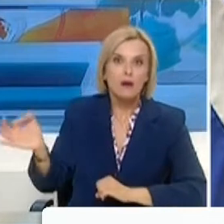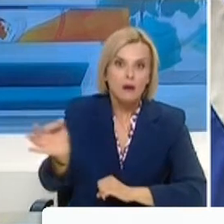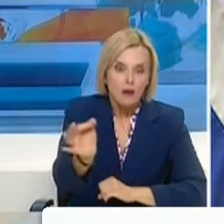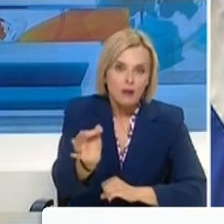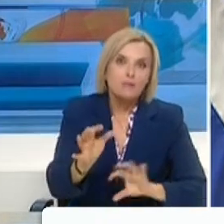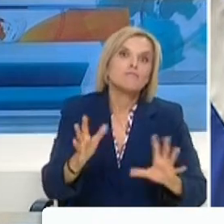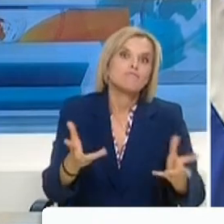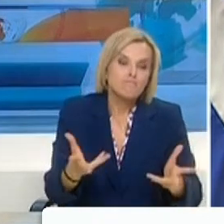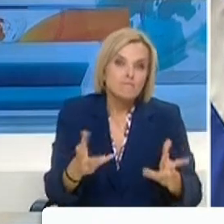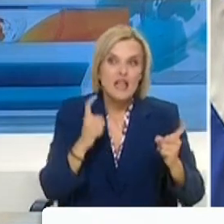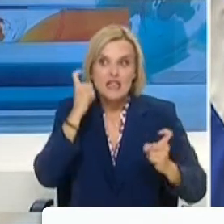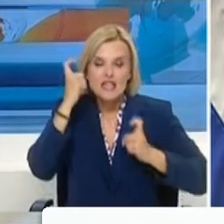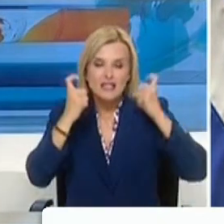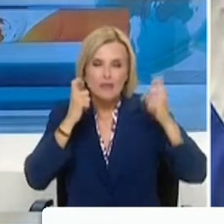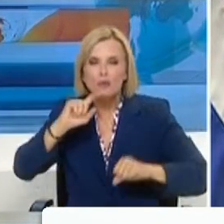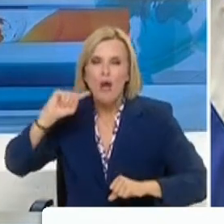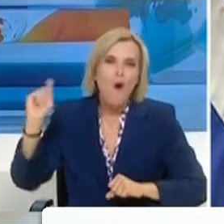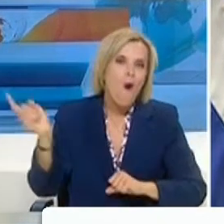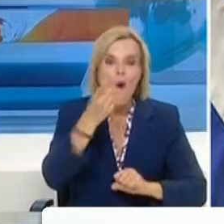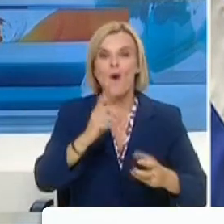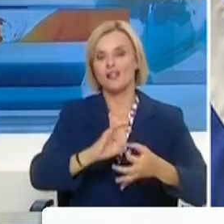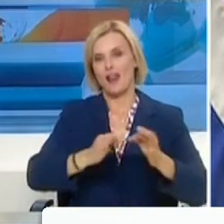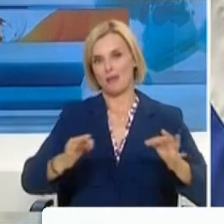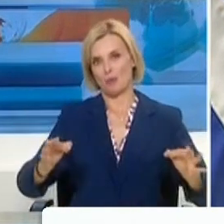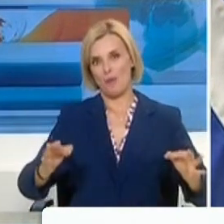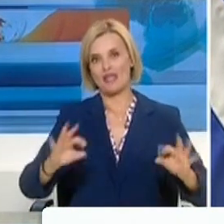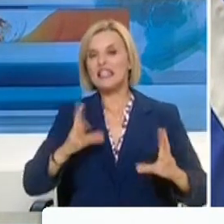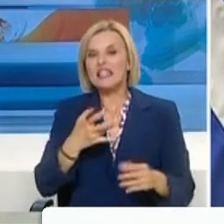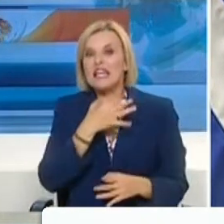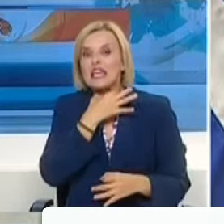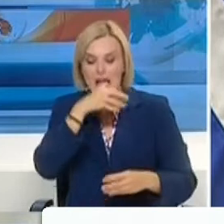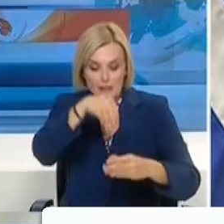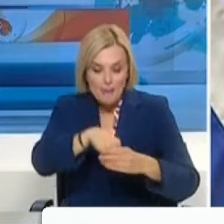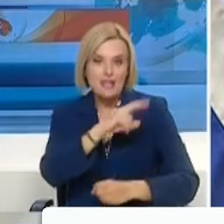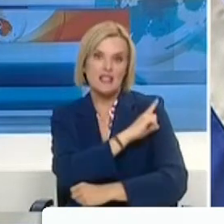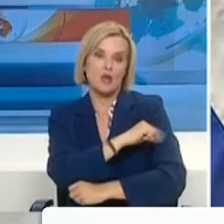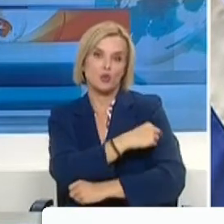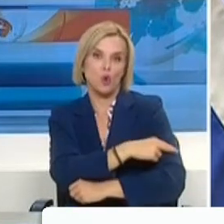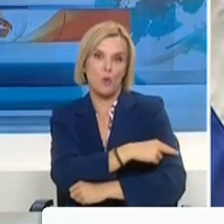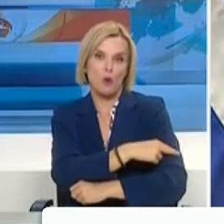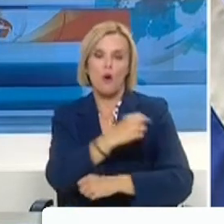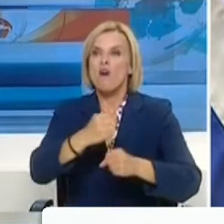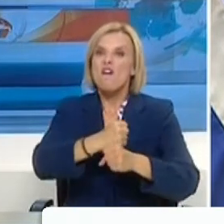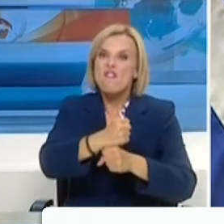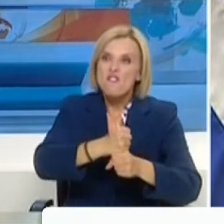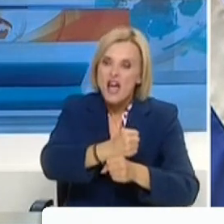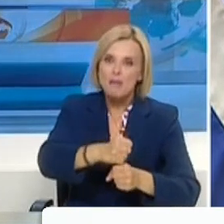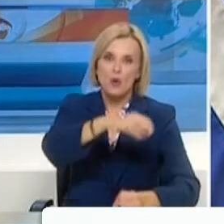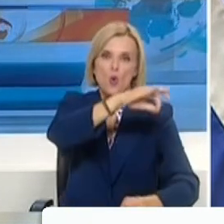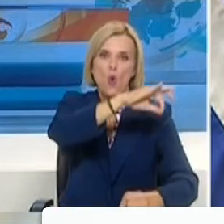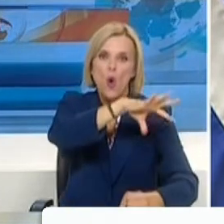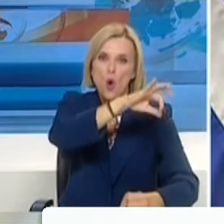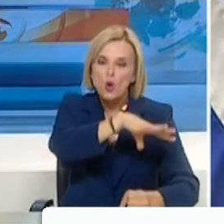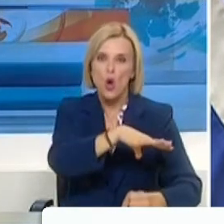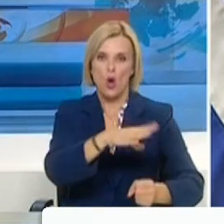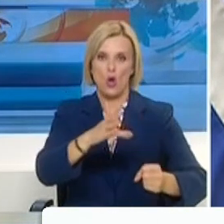πρέπει να σκεφτόμαστε όλες τις λεπτομέρειες που απαιτούν η νοσηλεία κρούσματων στη ΜΕΘ. Από το φάρμακο και τα προστατευτικά μέτρα